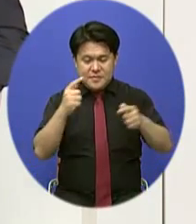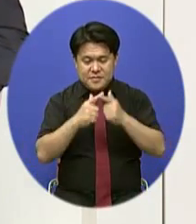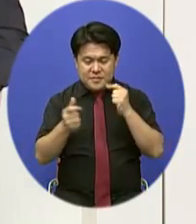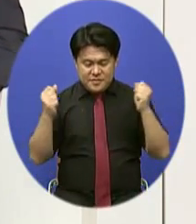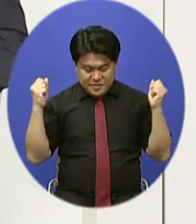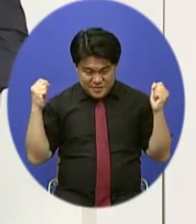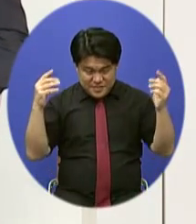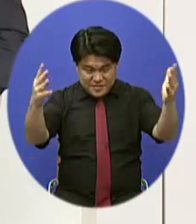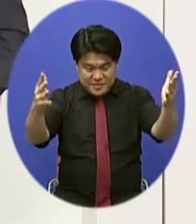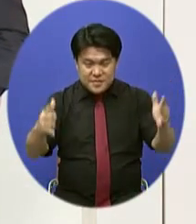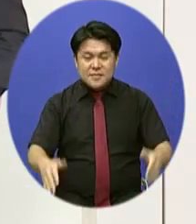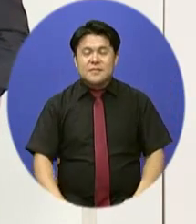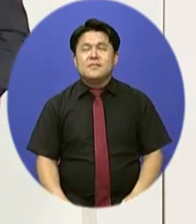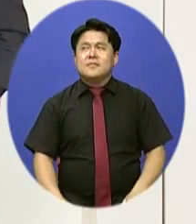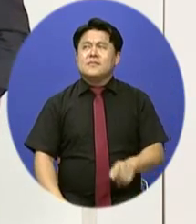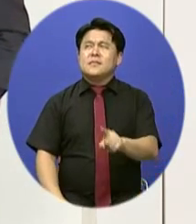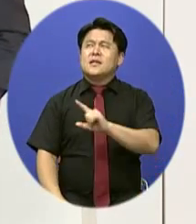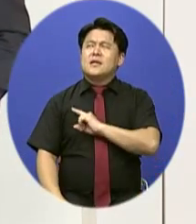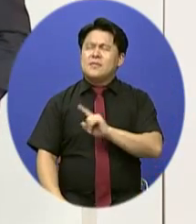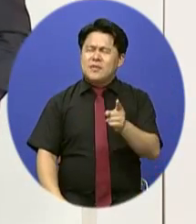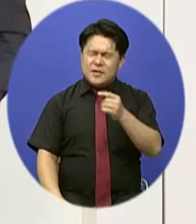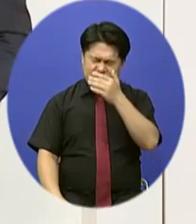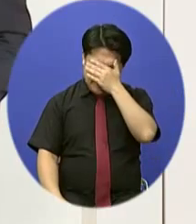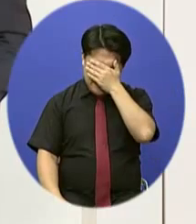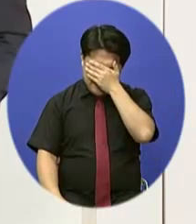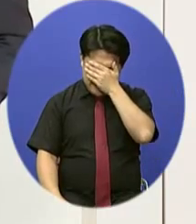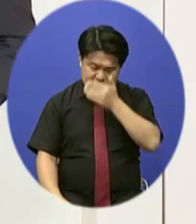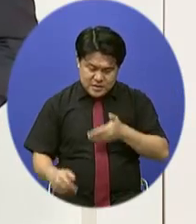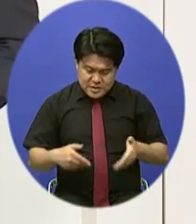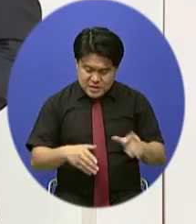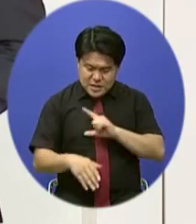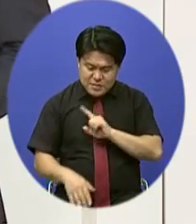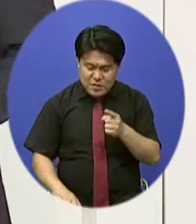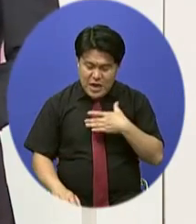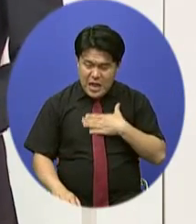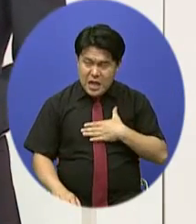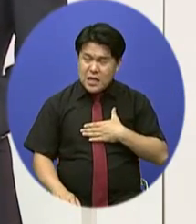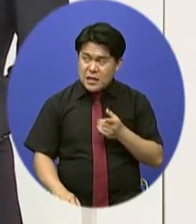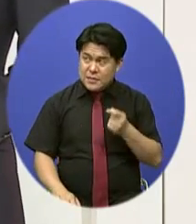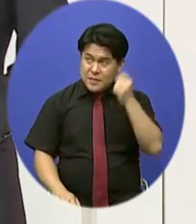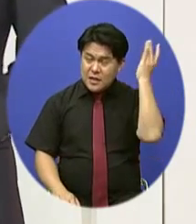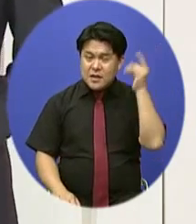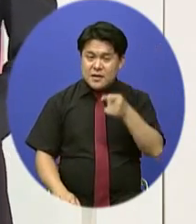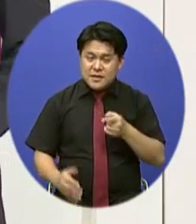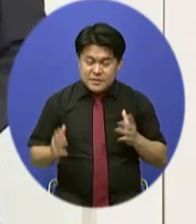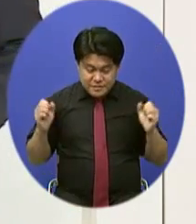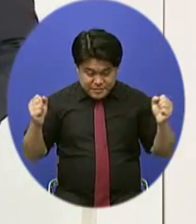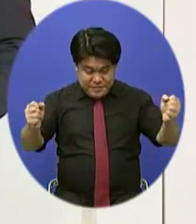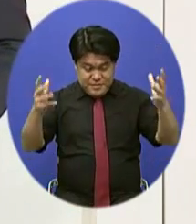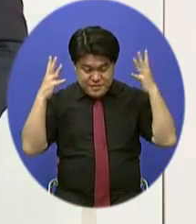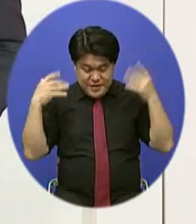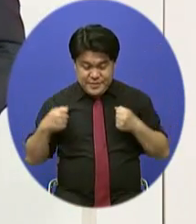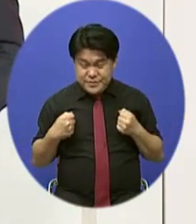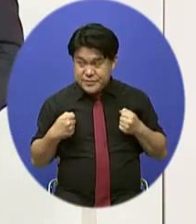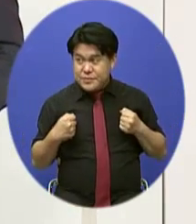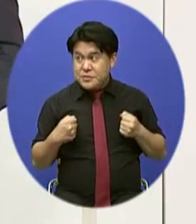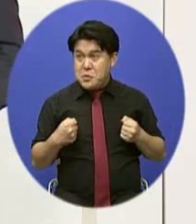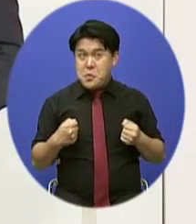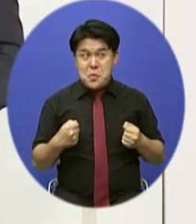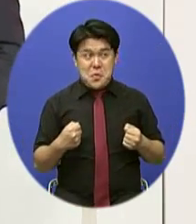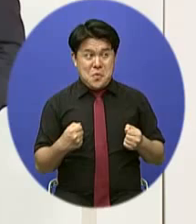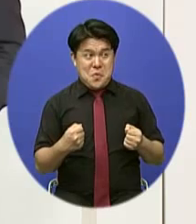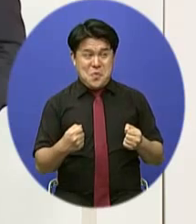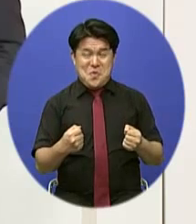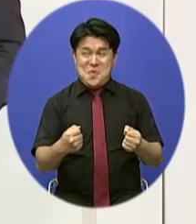예, 예, 저기 저기. 아, 그 뭐, 아, 무슨 도로인데. 네. 그래요. 무슨 뭐, 거리를 진입해서 청주를 지나가서 이제